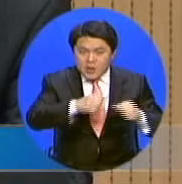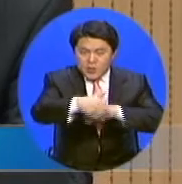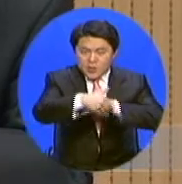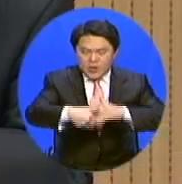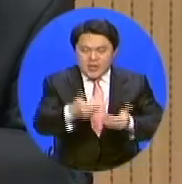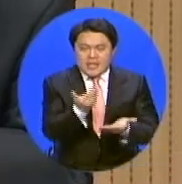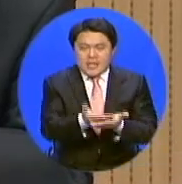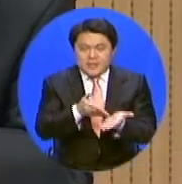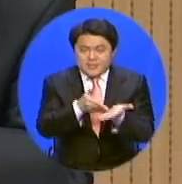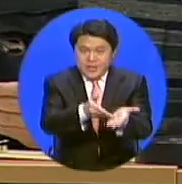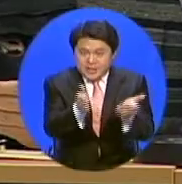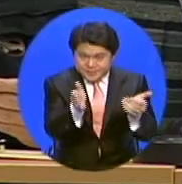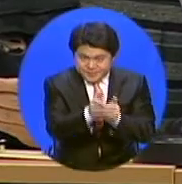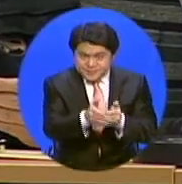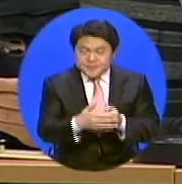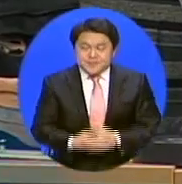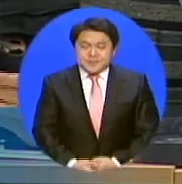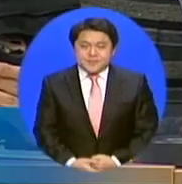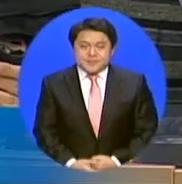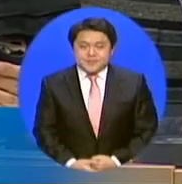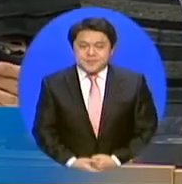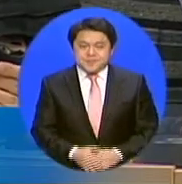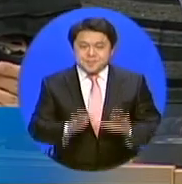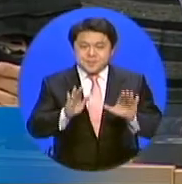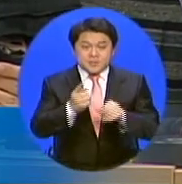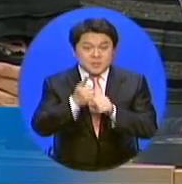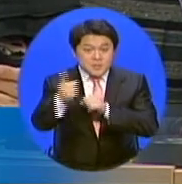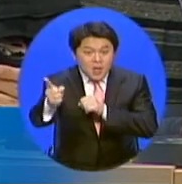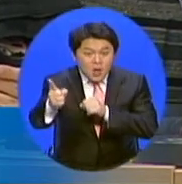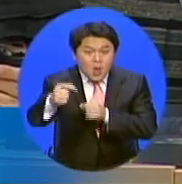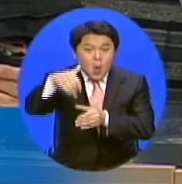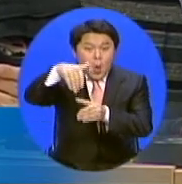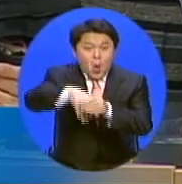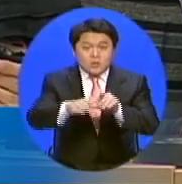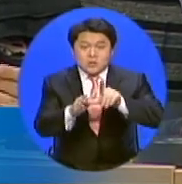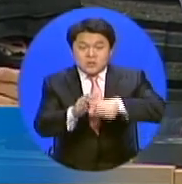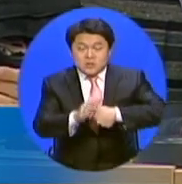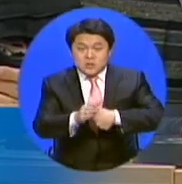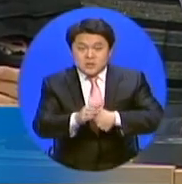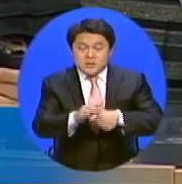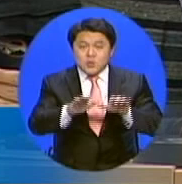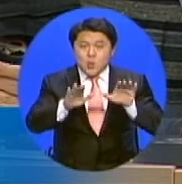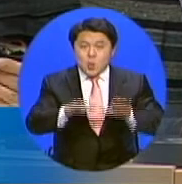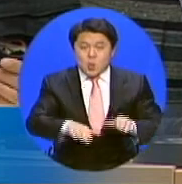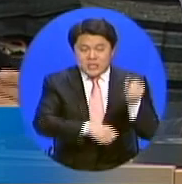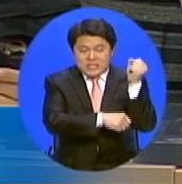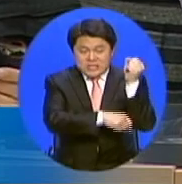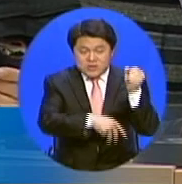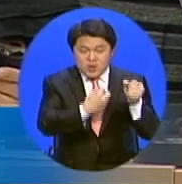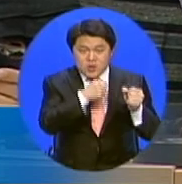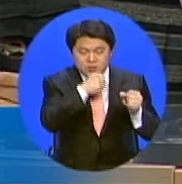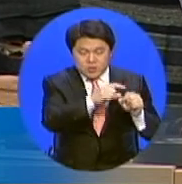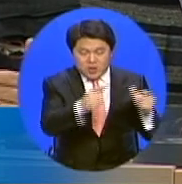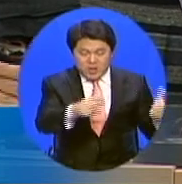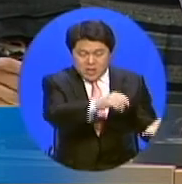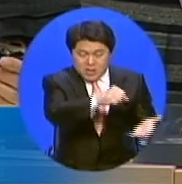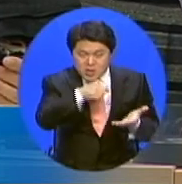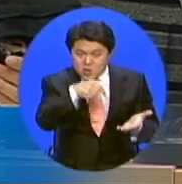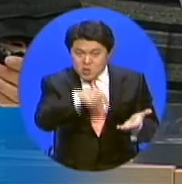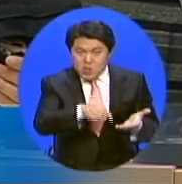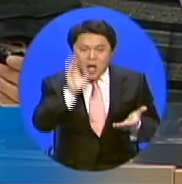계획을 요구했습니다. 당장의 내년도 선거에서 이 지표를 근거로 해서